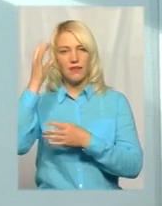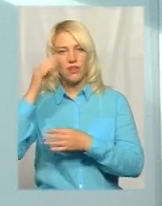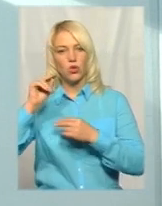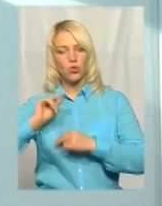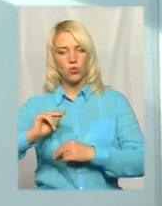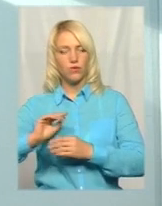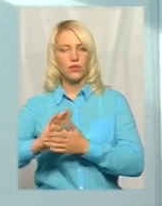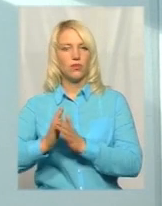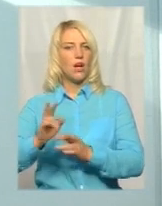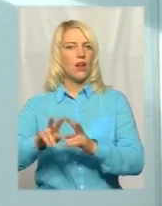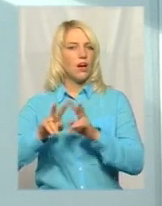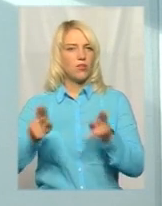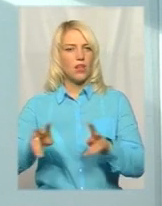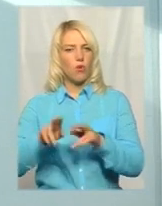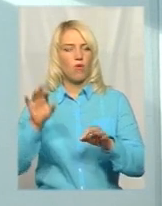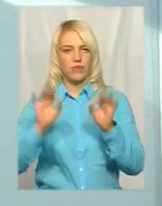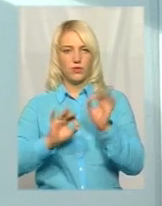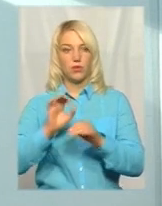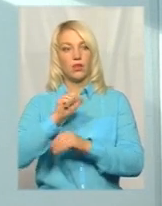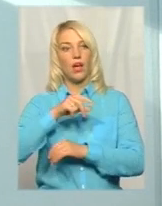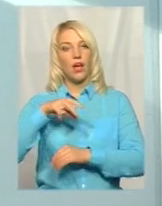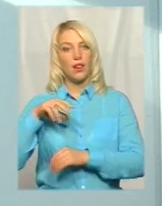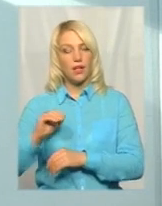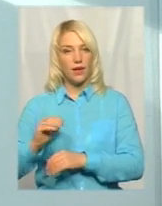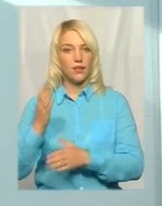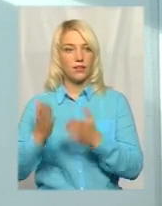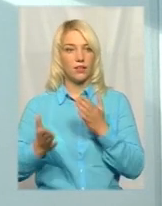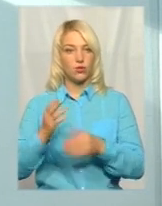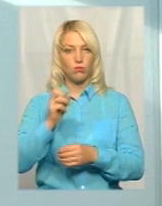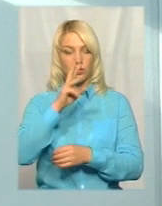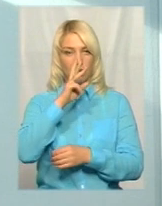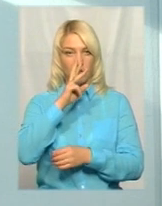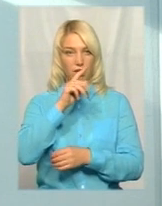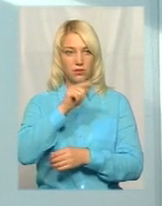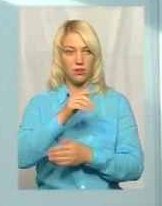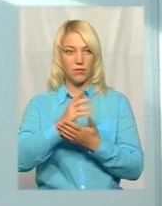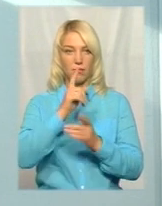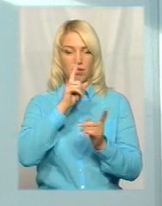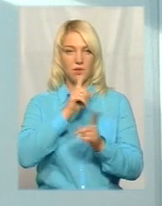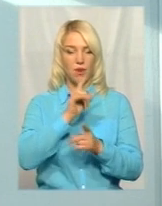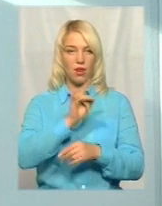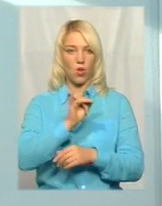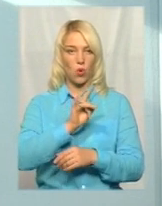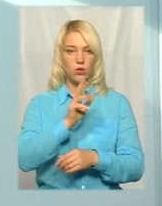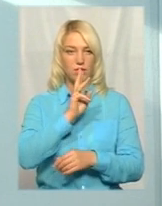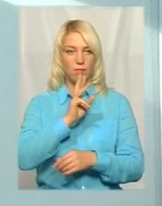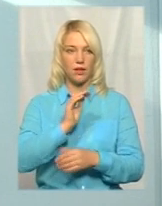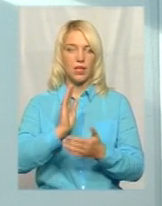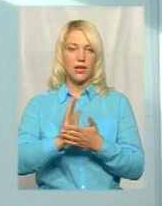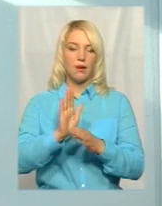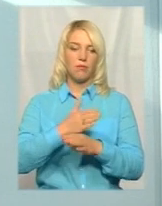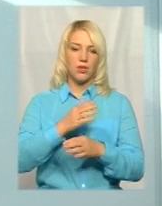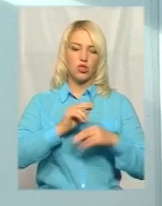однаковий. Тобто відсотки однакові. Але якщо по зарплаті, то там є мінімальний розмір заробітної плати, є